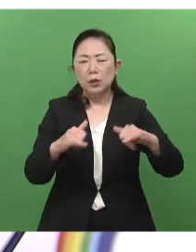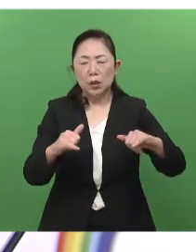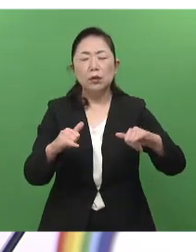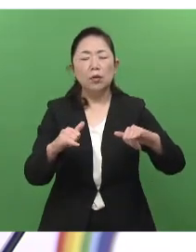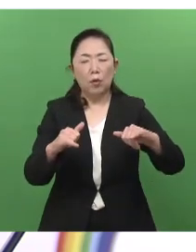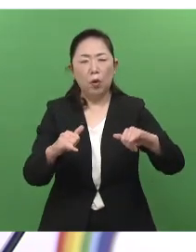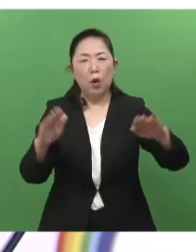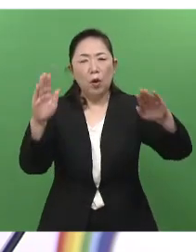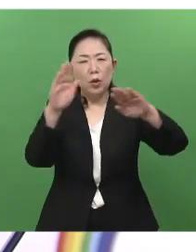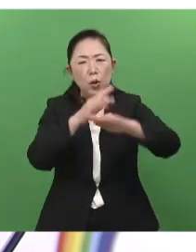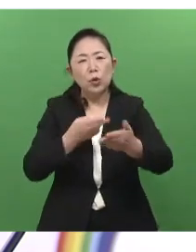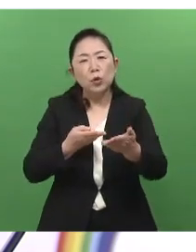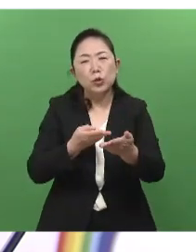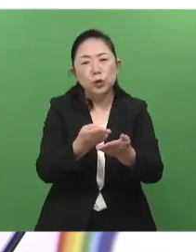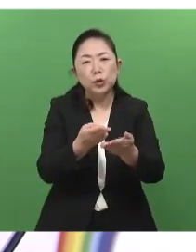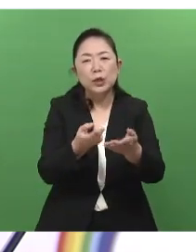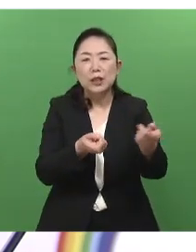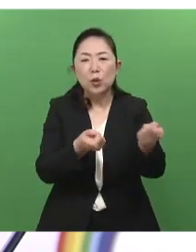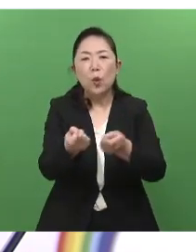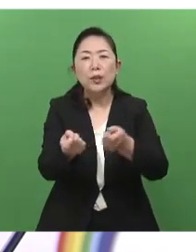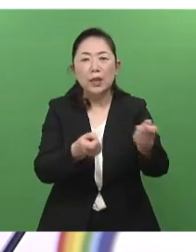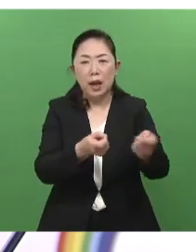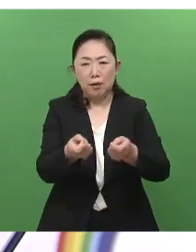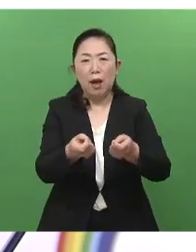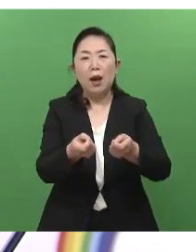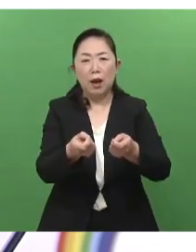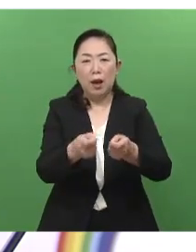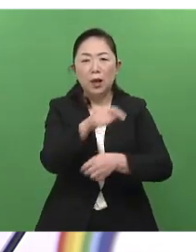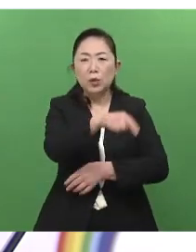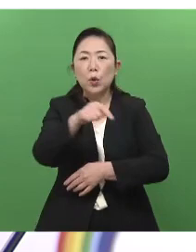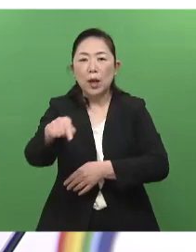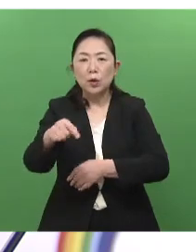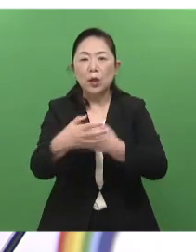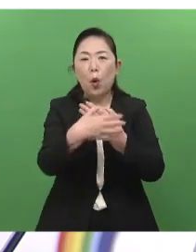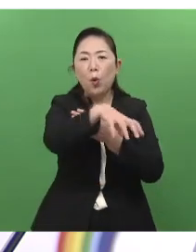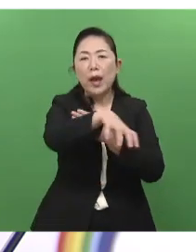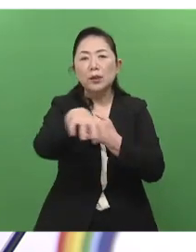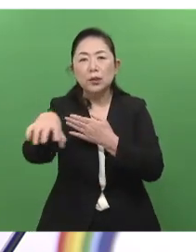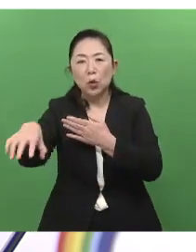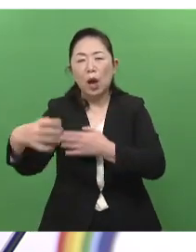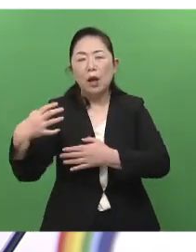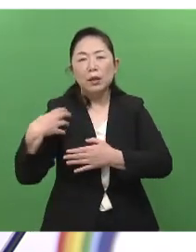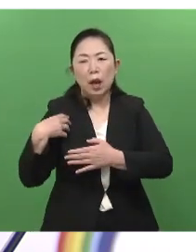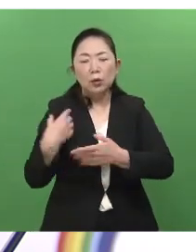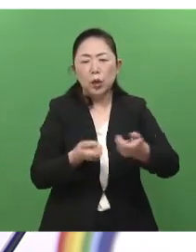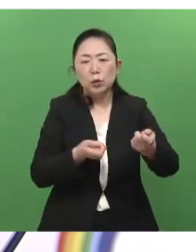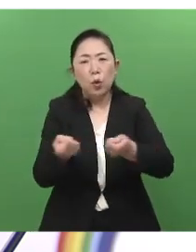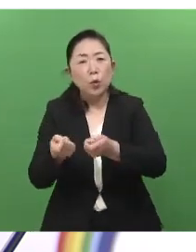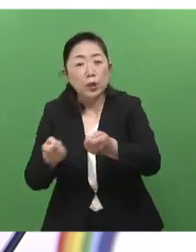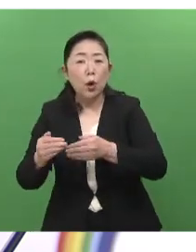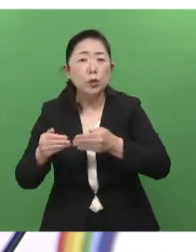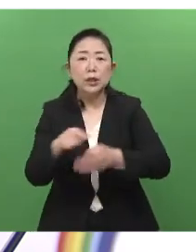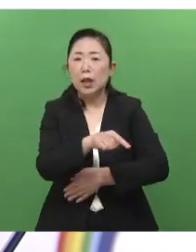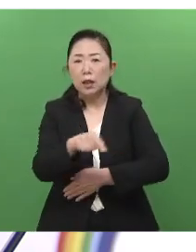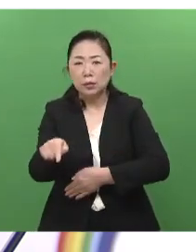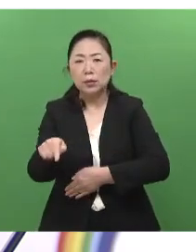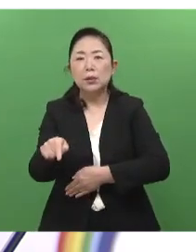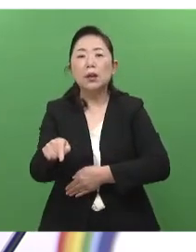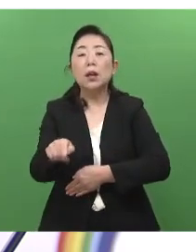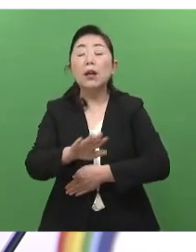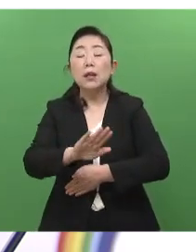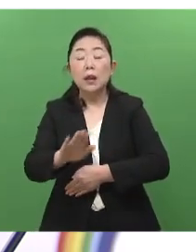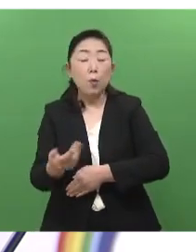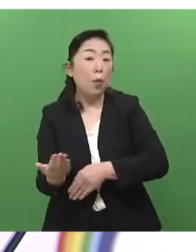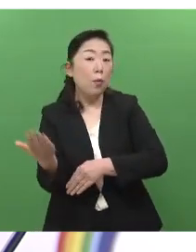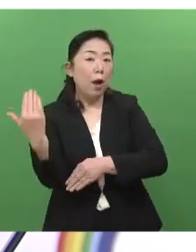のはそれぞれの保健所がそれぞれ実施をしているということになりますけれども、これもですね、共同の窓口を設